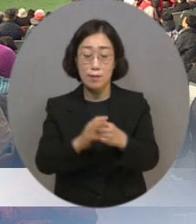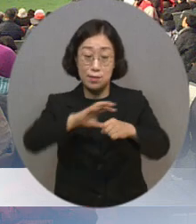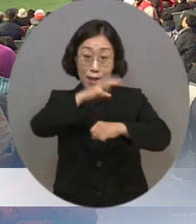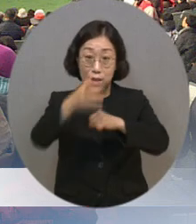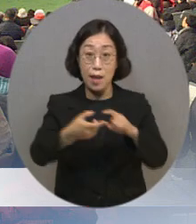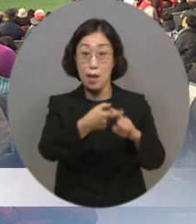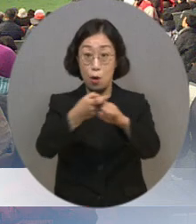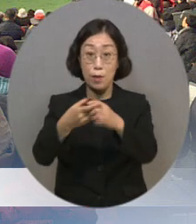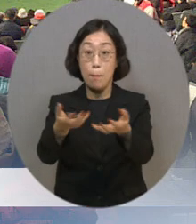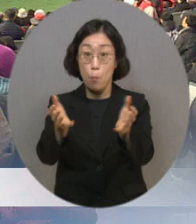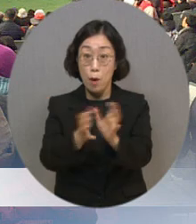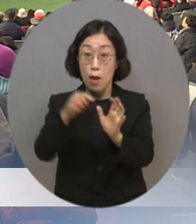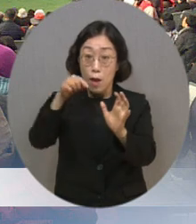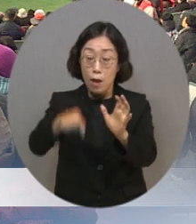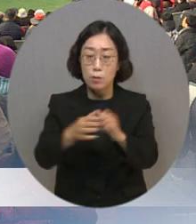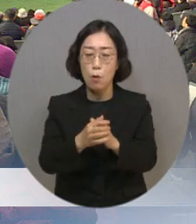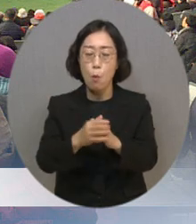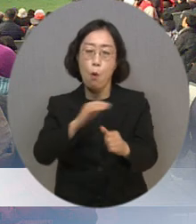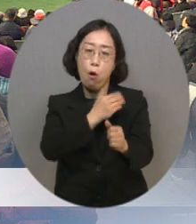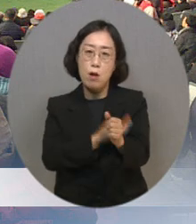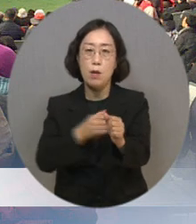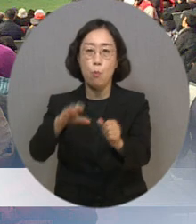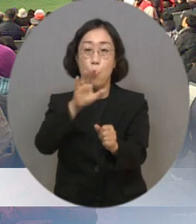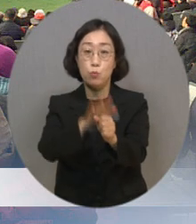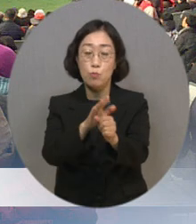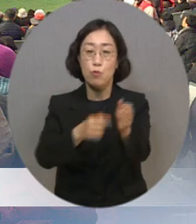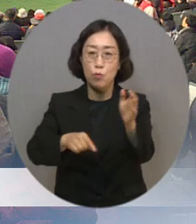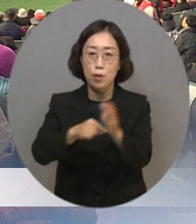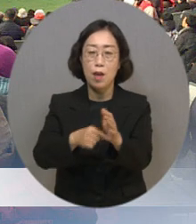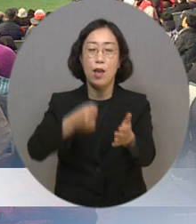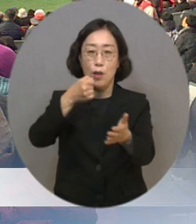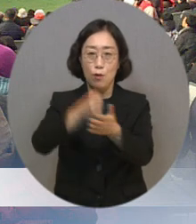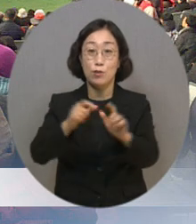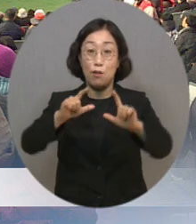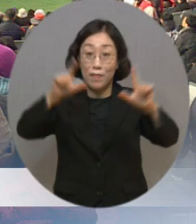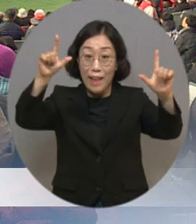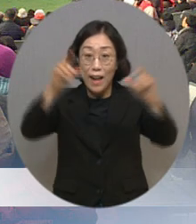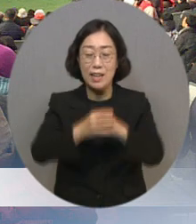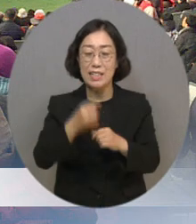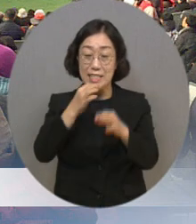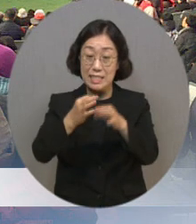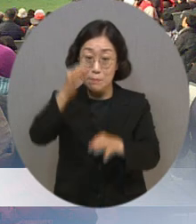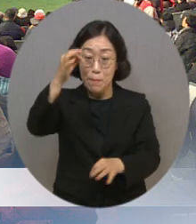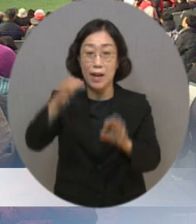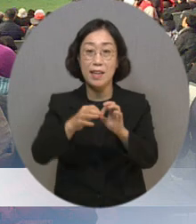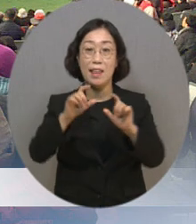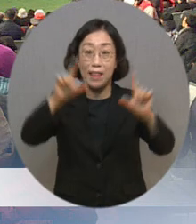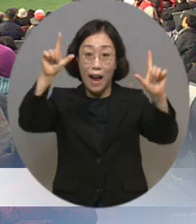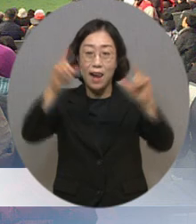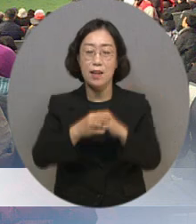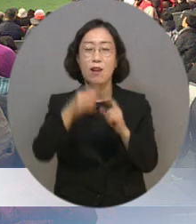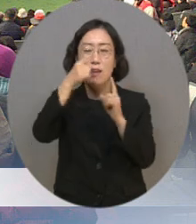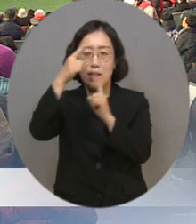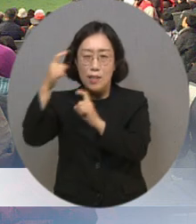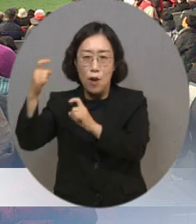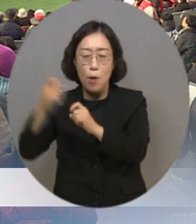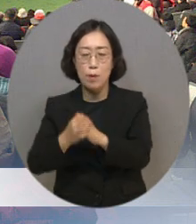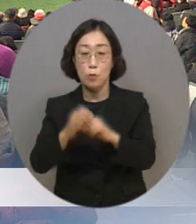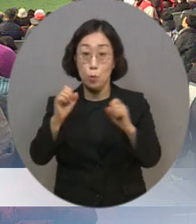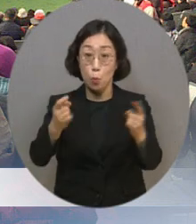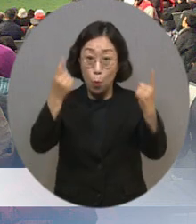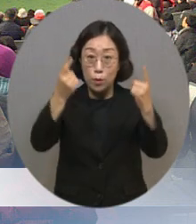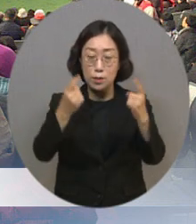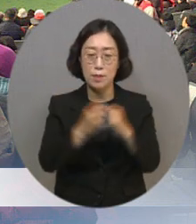세계시각장애인연합회가 시각장애인의 권리를 보장하기 위해 지정한 날을 흰 지팡이의 날이라고 부르며 이를 기념해 다양한